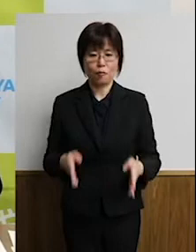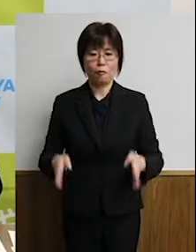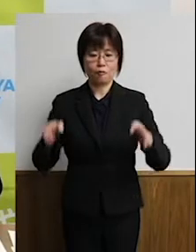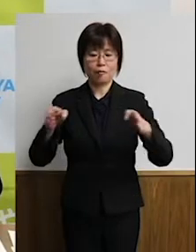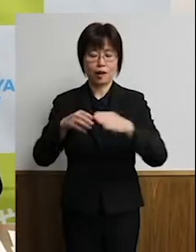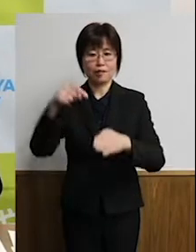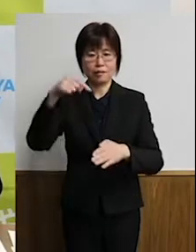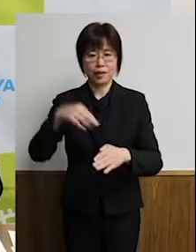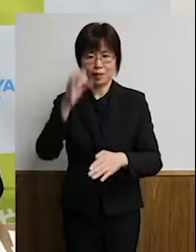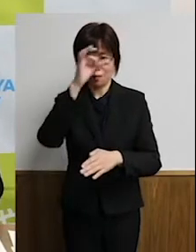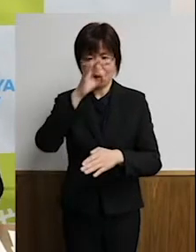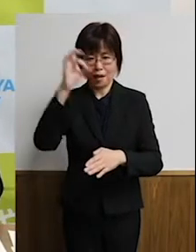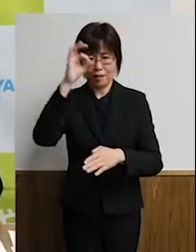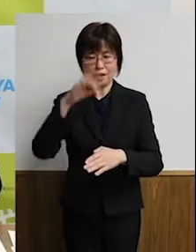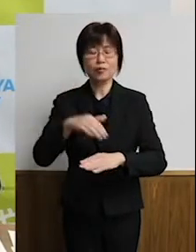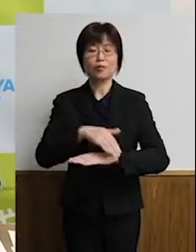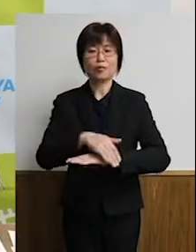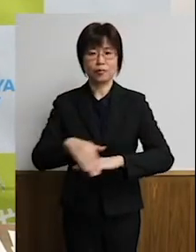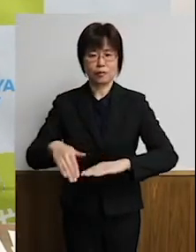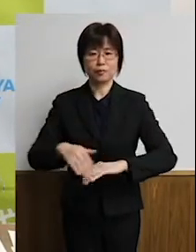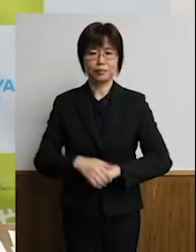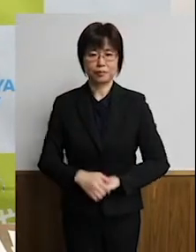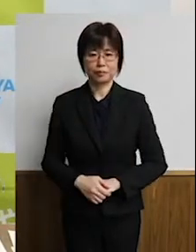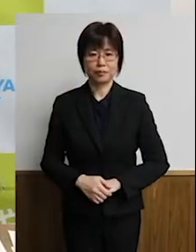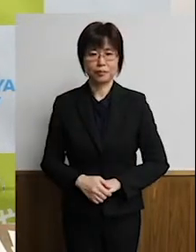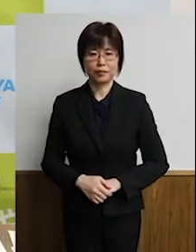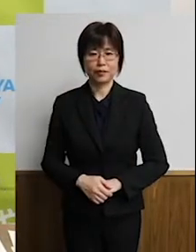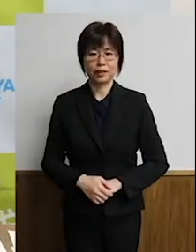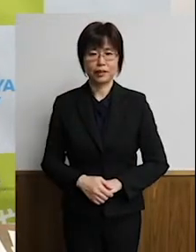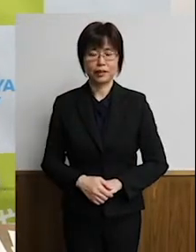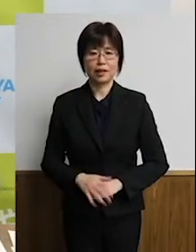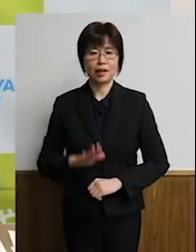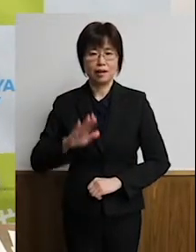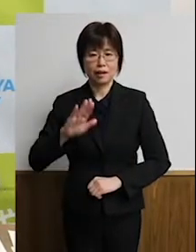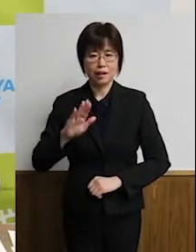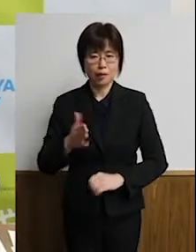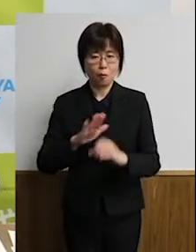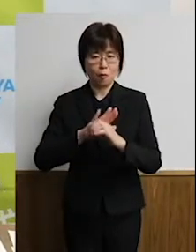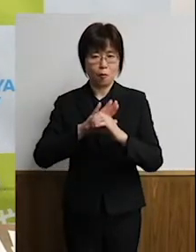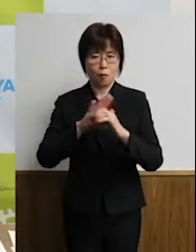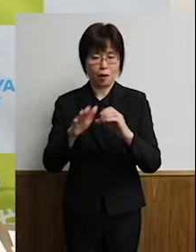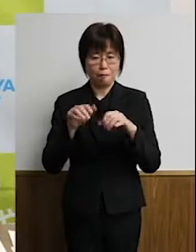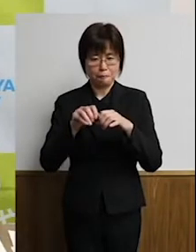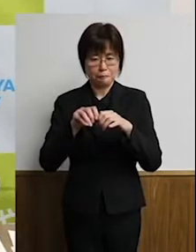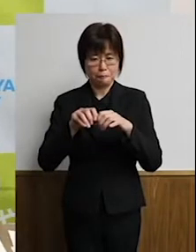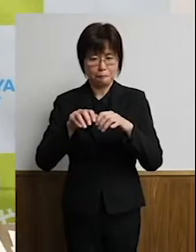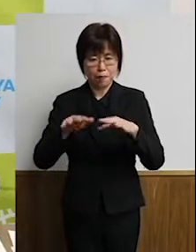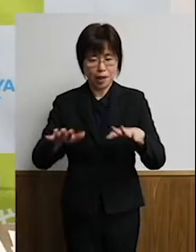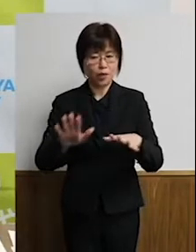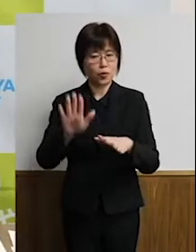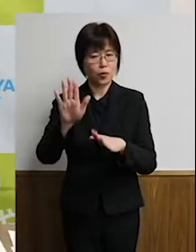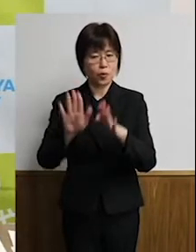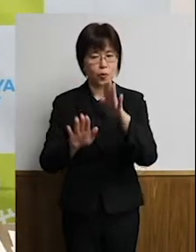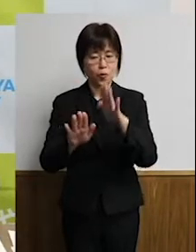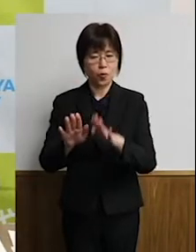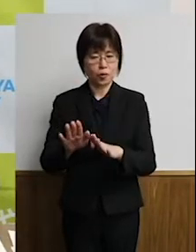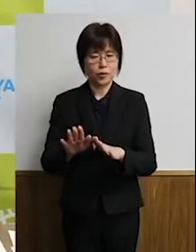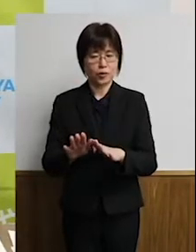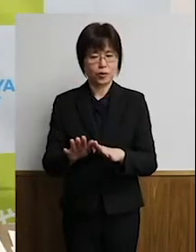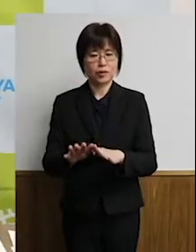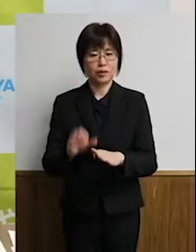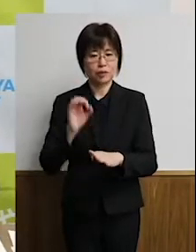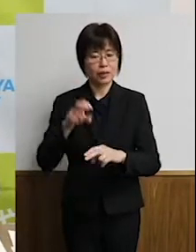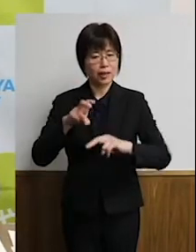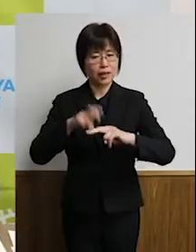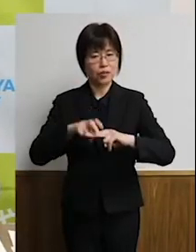見学などを予定しております。なお、新型コロナウイルス感染症の感染拡大防止のため、